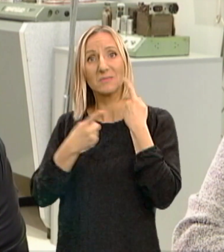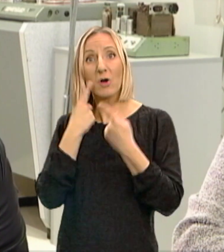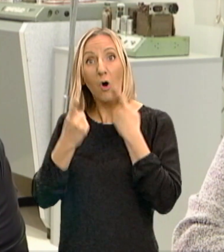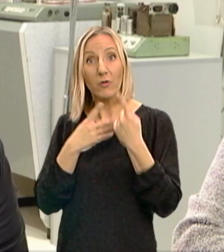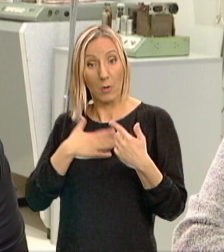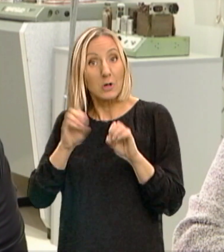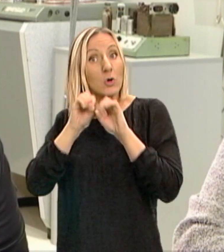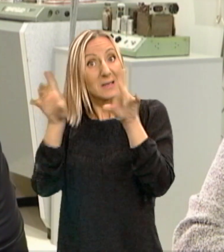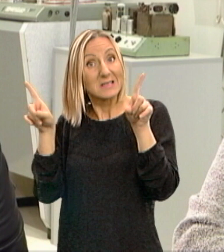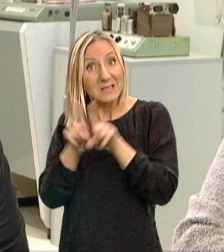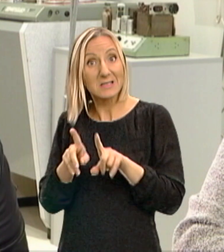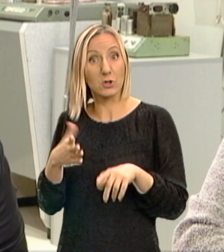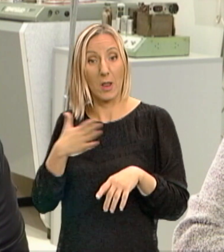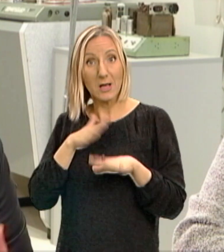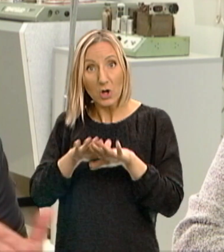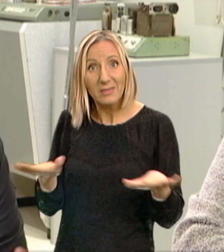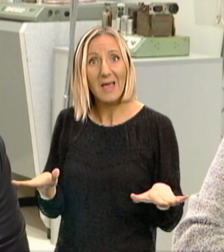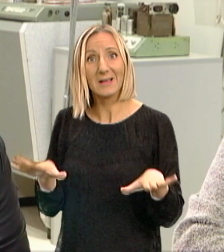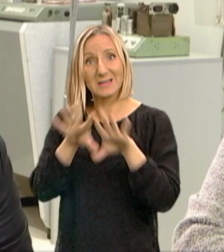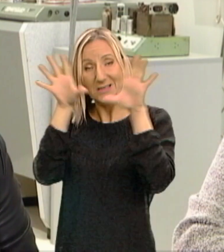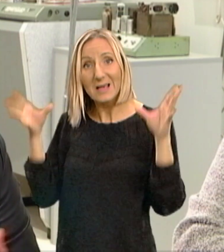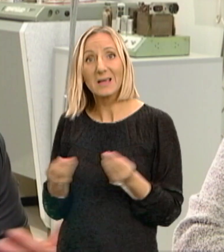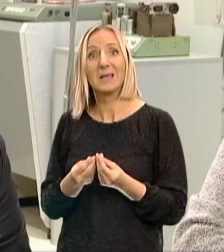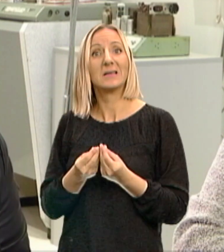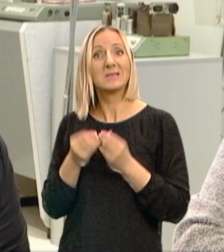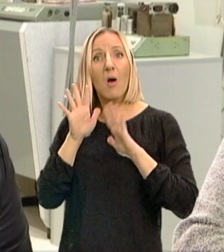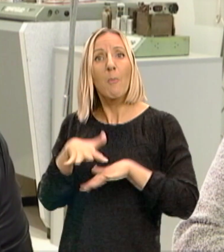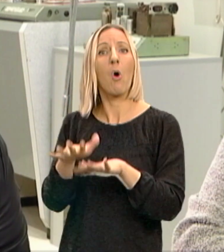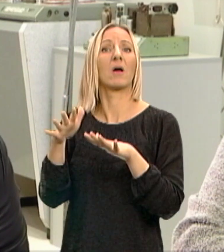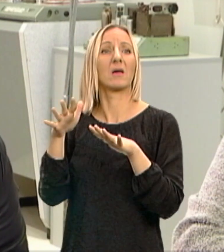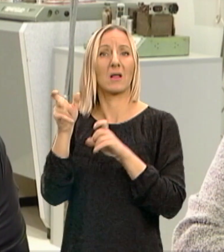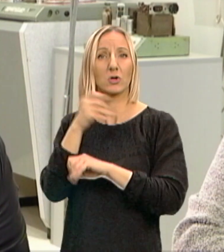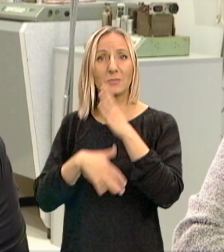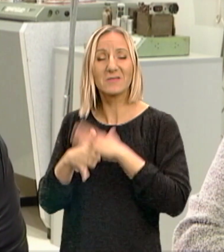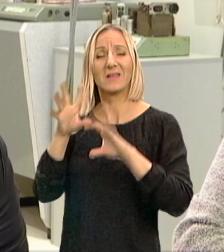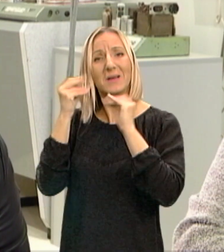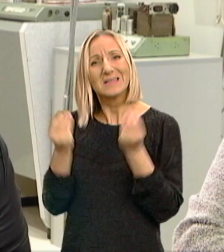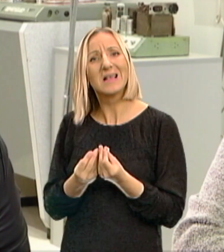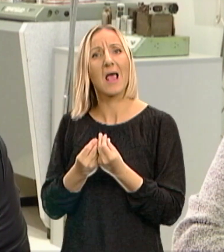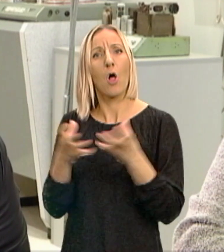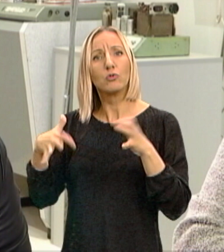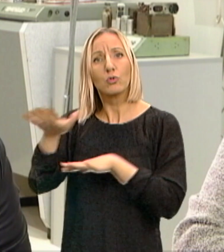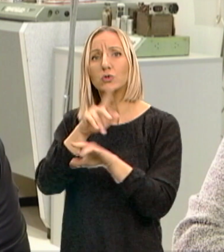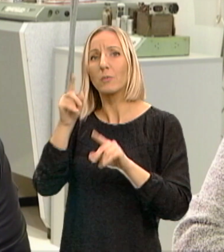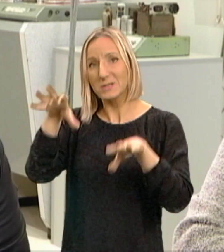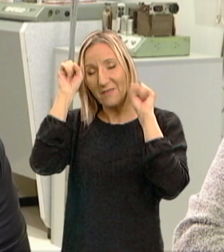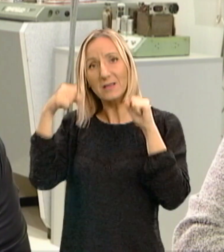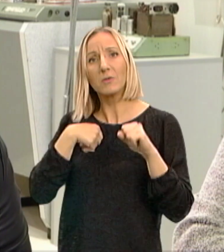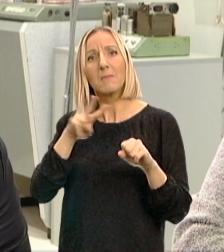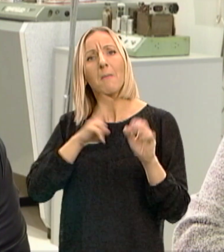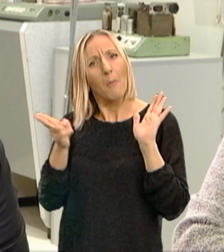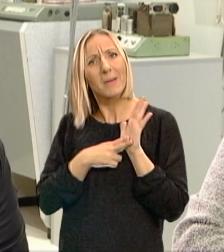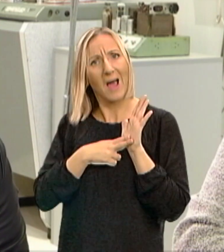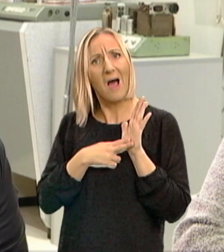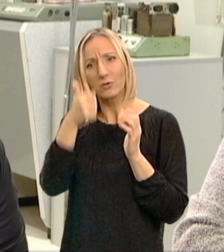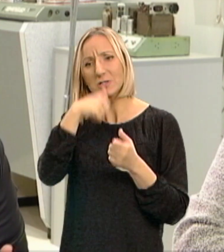našoj emisiji i ova naša deca i ceo pokret i cijelo društvo, mi moramo da shvatimo da mi imamo prava i da ovo za što se mi u stvari